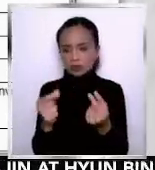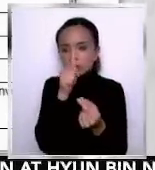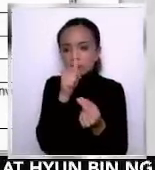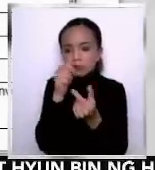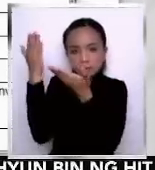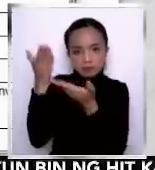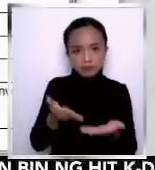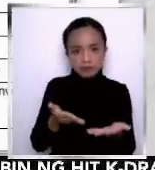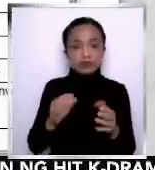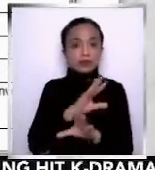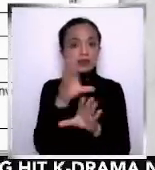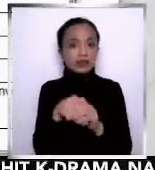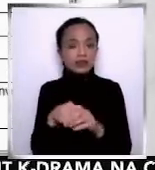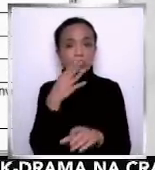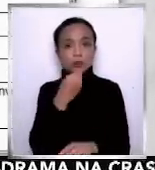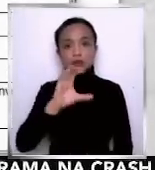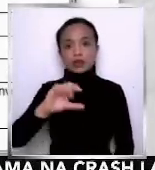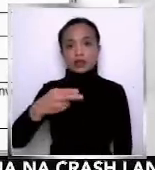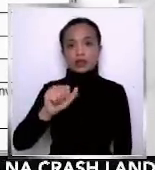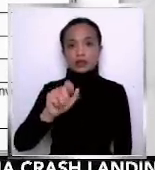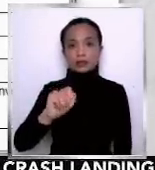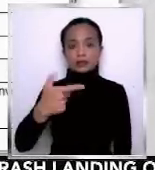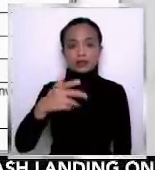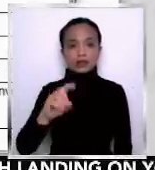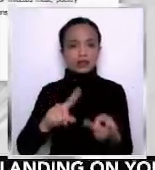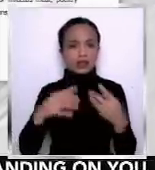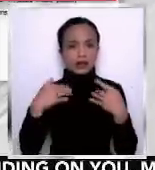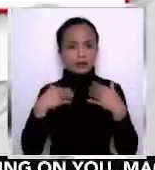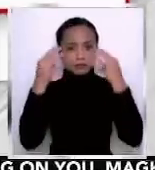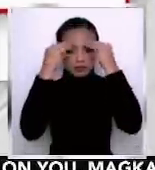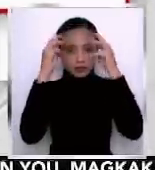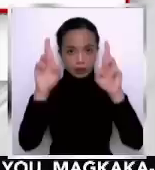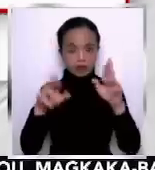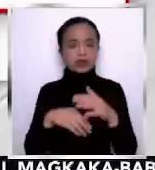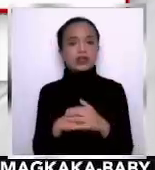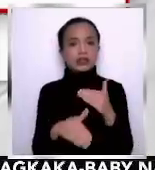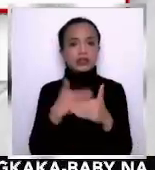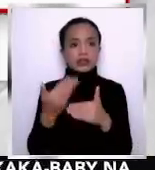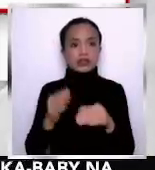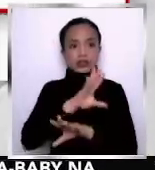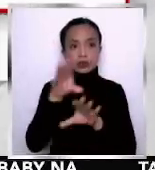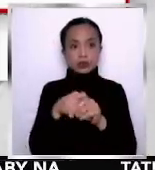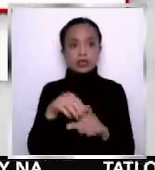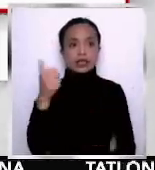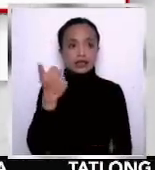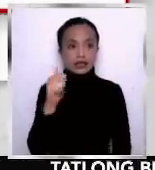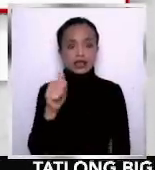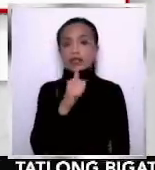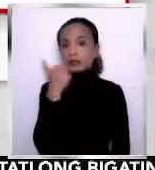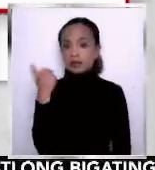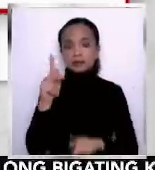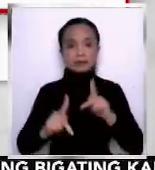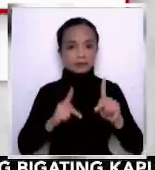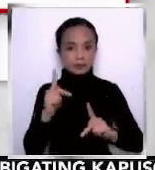isang Toby Chanco, isang Mayor Jun Jamante at isang Jerry Teves. Kasama rin sa listahan ang 10 iba pang individual. Kinukuha na